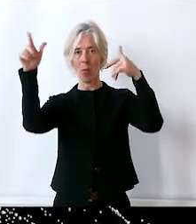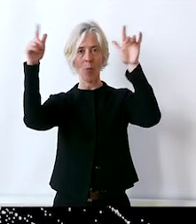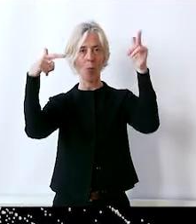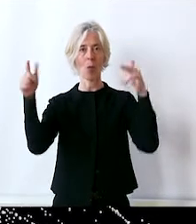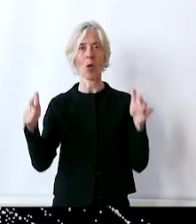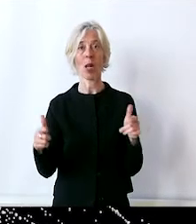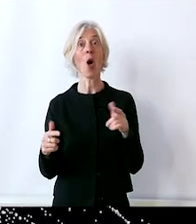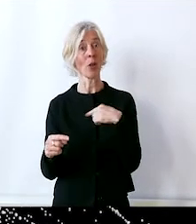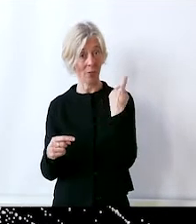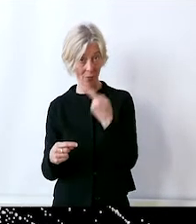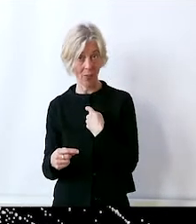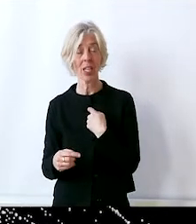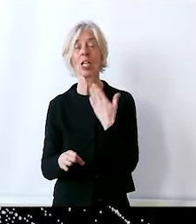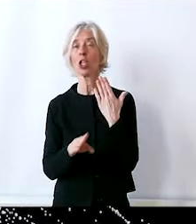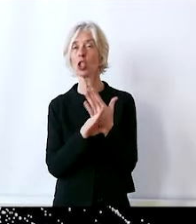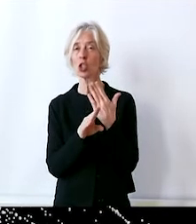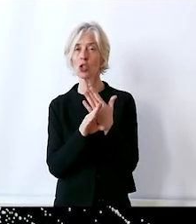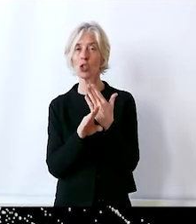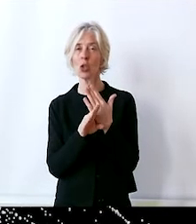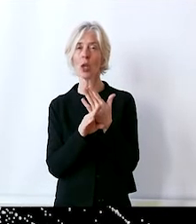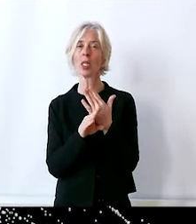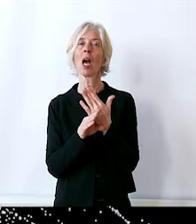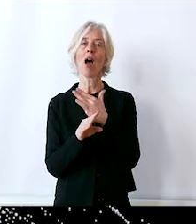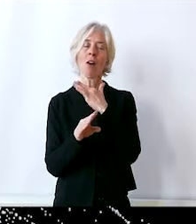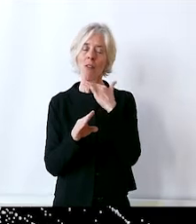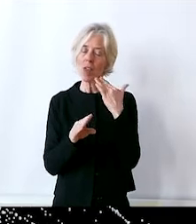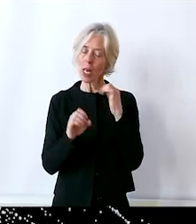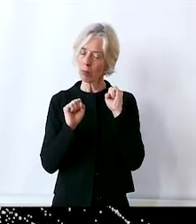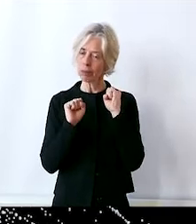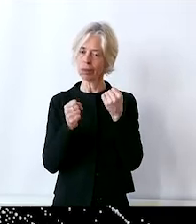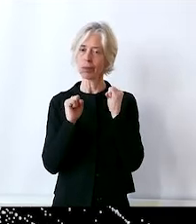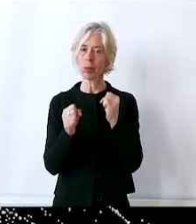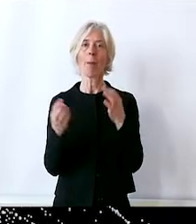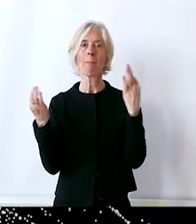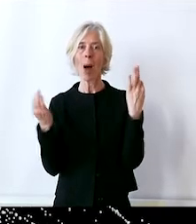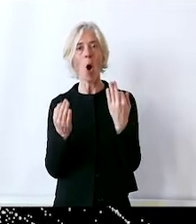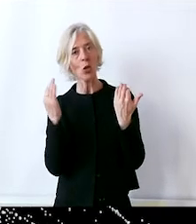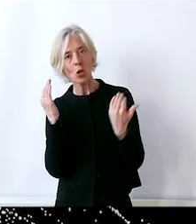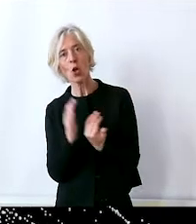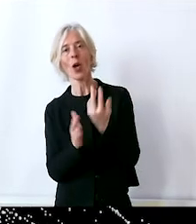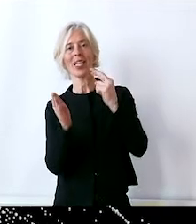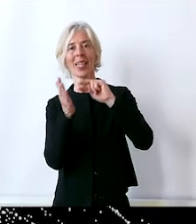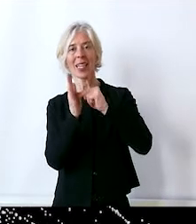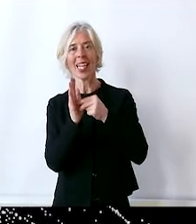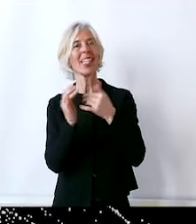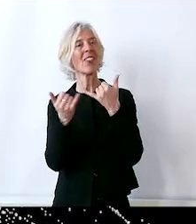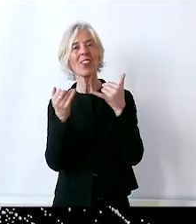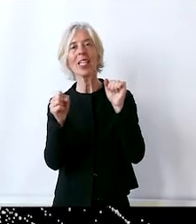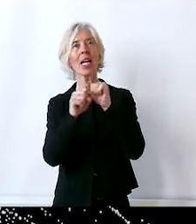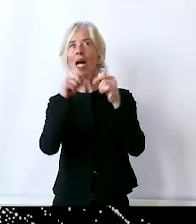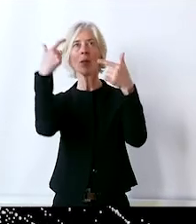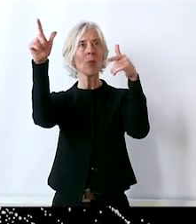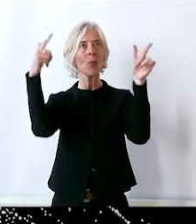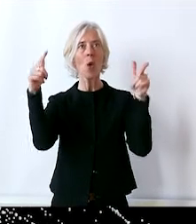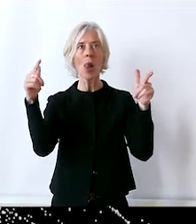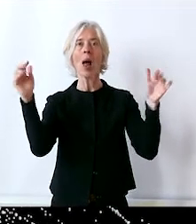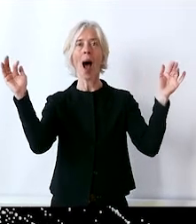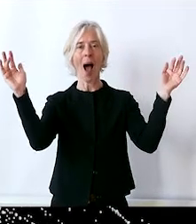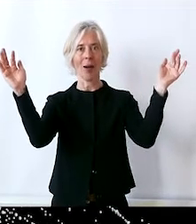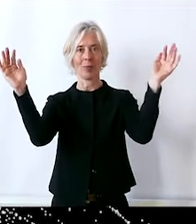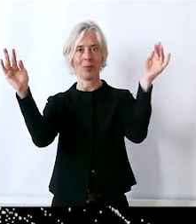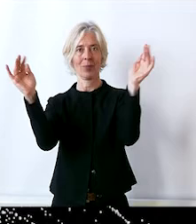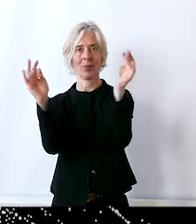für einsetzen, dass Regulatorien gefunden werden müssen und auch Technologie entwickelt wird, um dieses Problem in den Griff zu bekommen